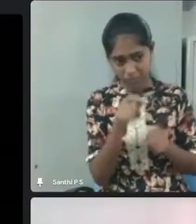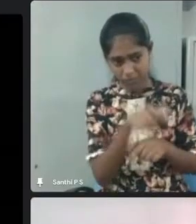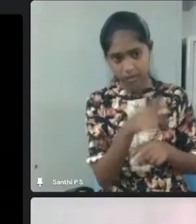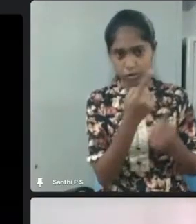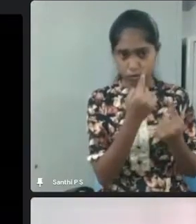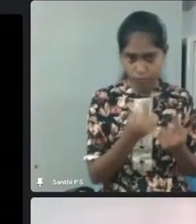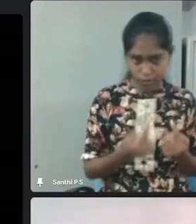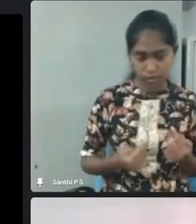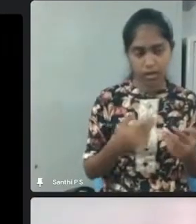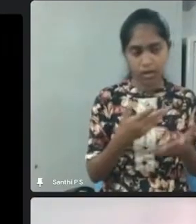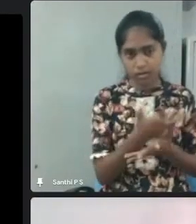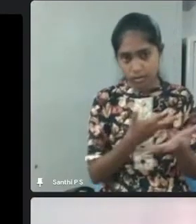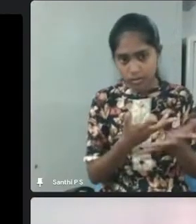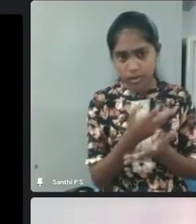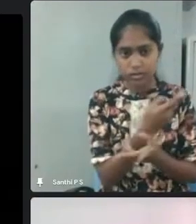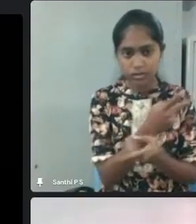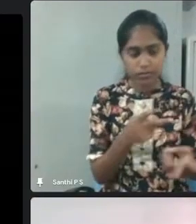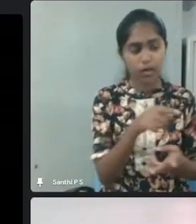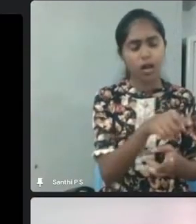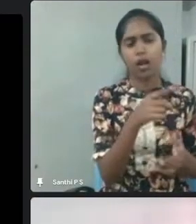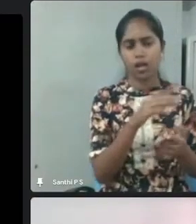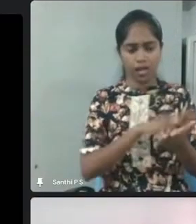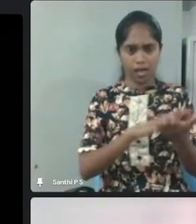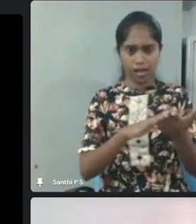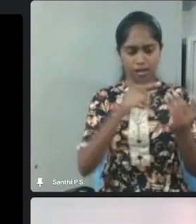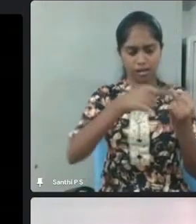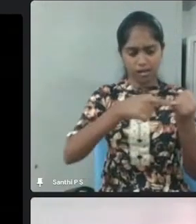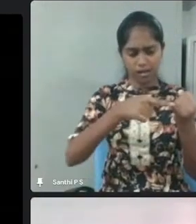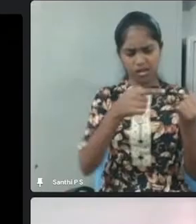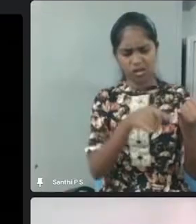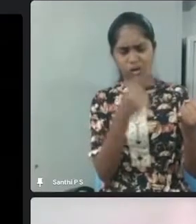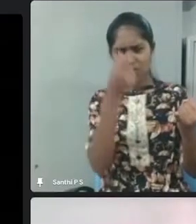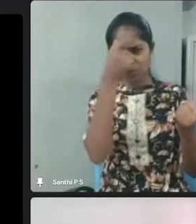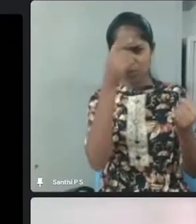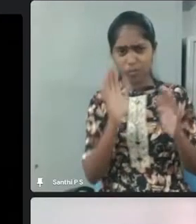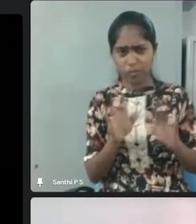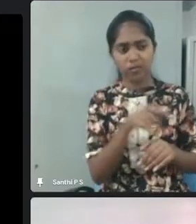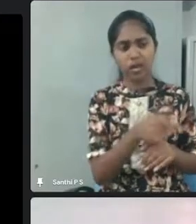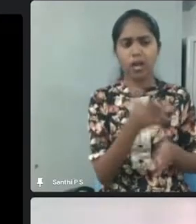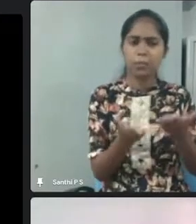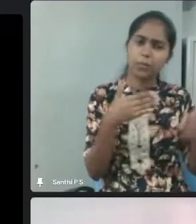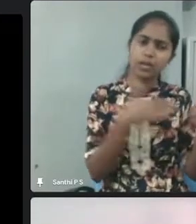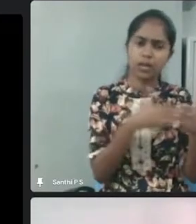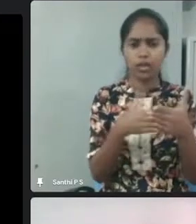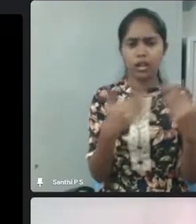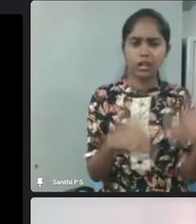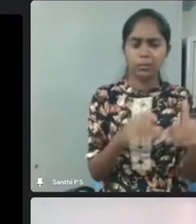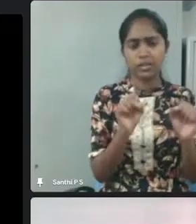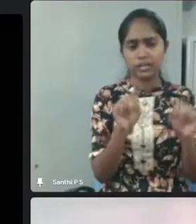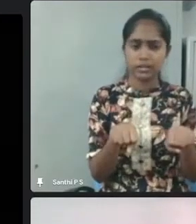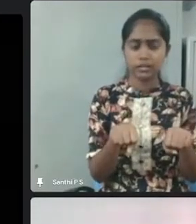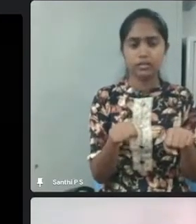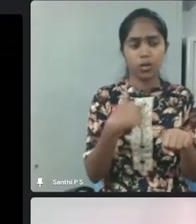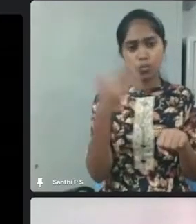പരിശോധിക്കേണ്ടതാണ്. അപ്പോൾ ഒരു വിരലിന് ഒരു പ്രശ്നമുണ്ടെങ്കിൽ പലപ്പോഴും അതിൽ തടസ്സങ്ങൾ ഉണ്ടായേക്കാം. ഞാൻ